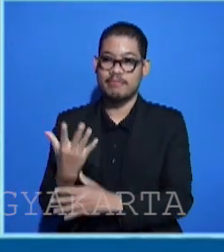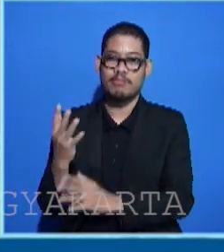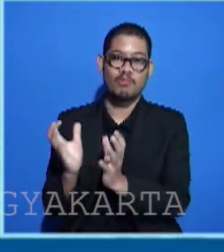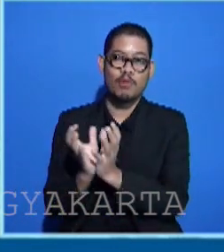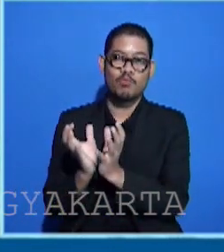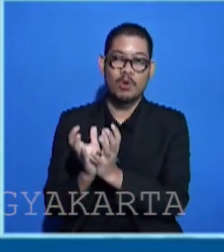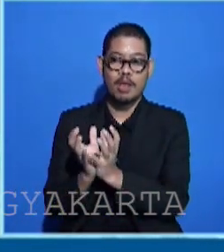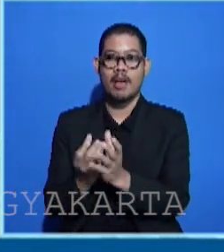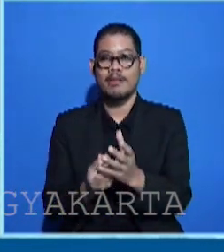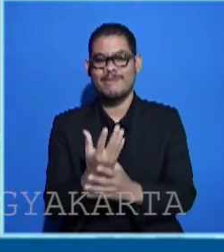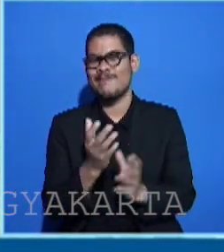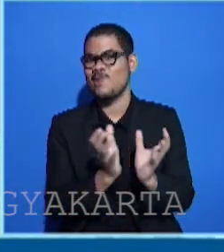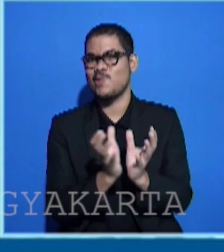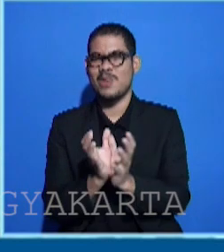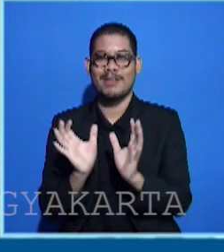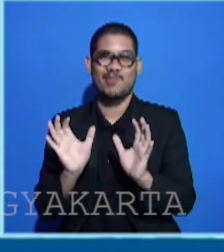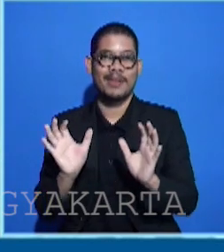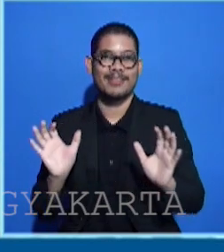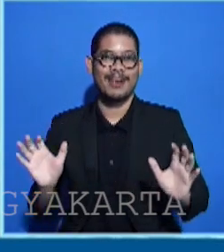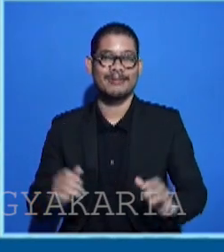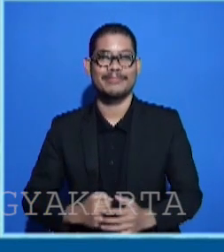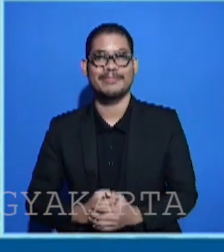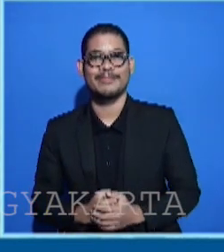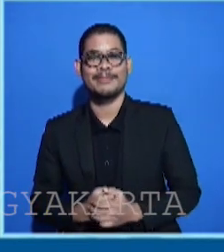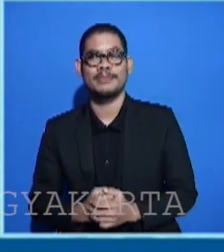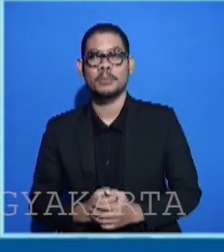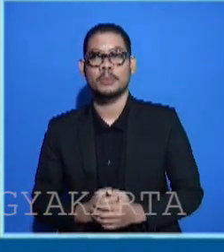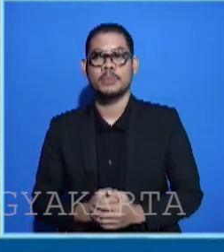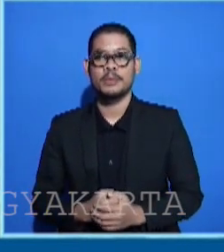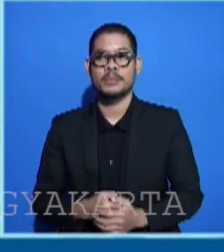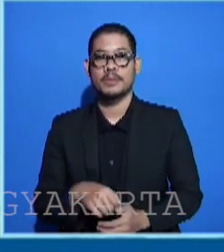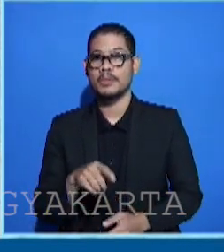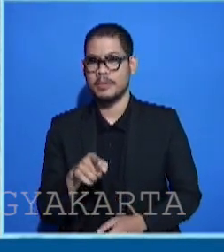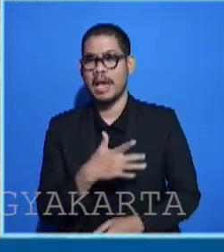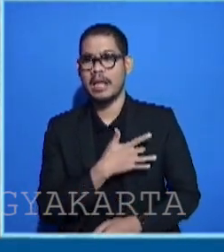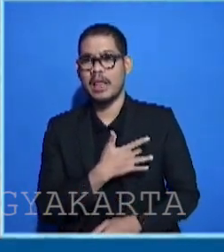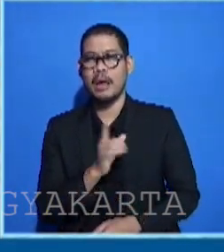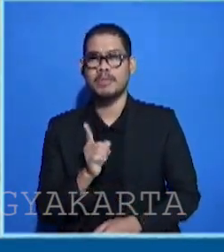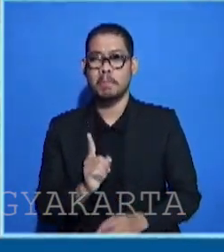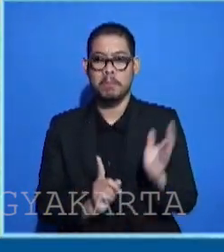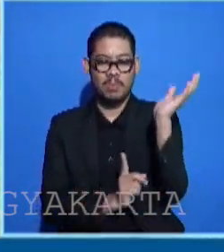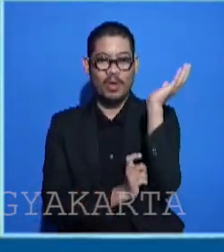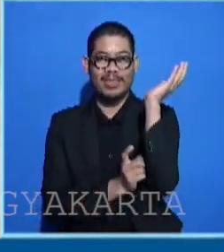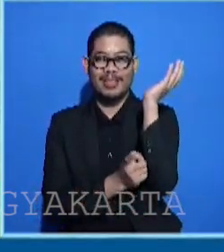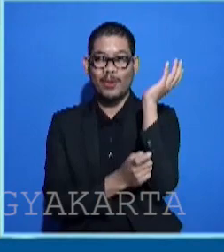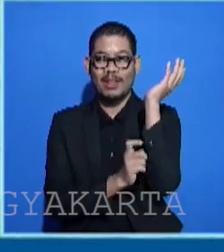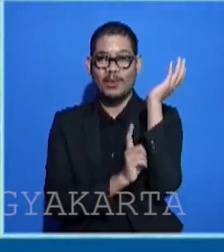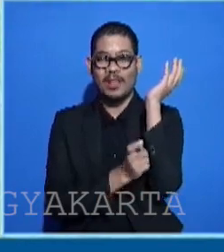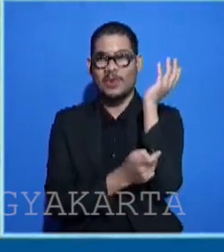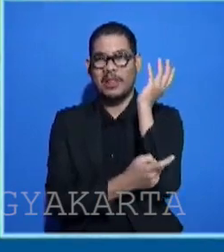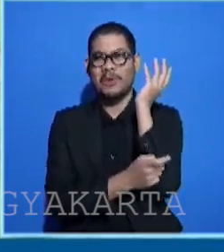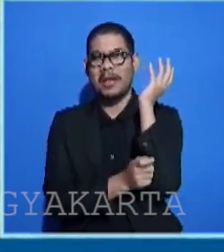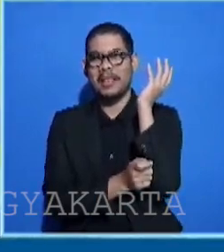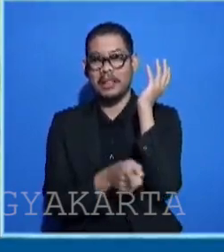omo taneman combrang sinasa mboten kathah ingkang kedah dipun waspadani inggih menika uler alit menapa dene uler ageng utawi